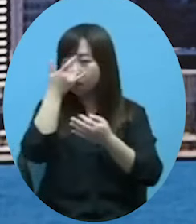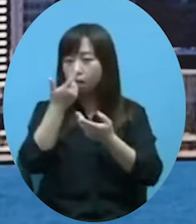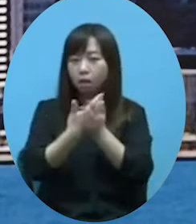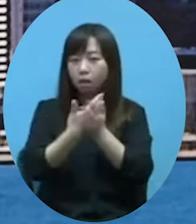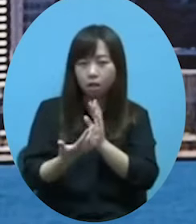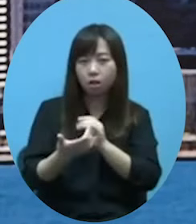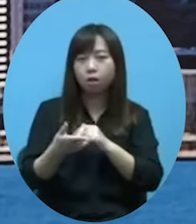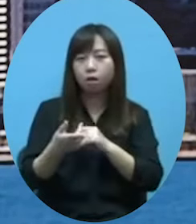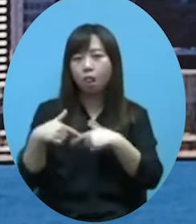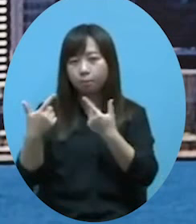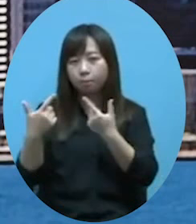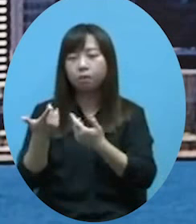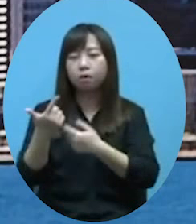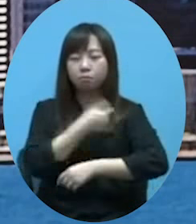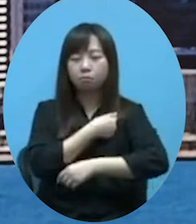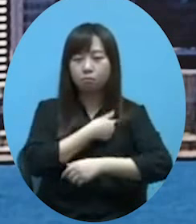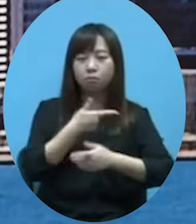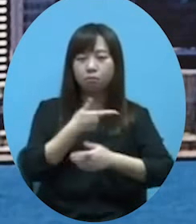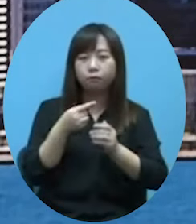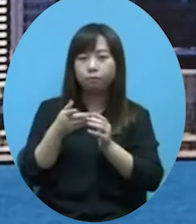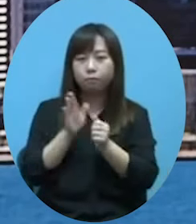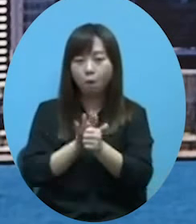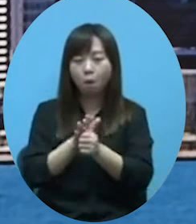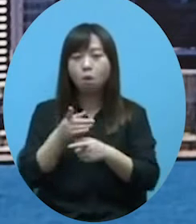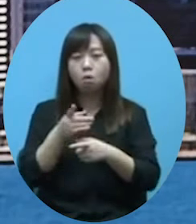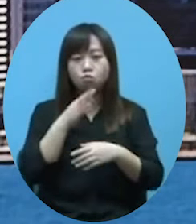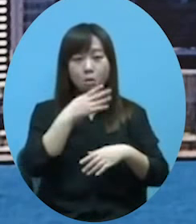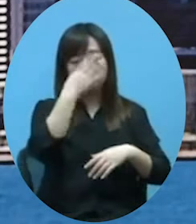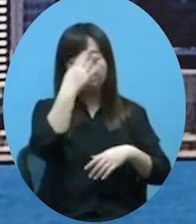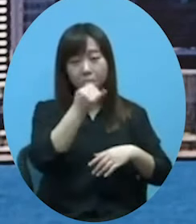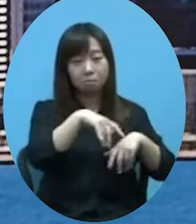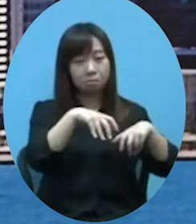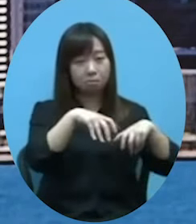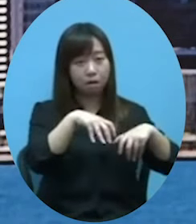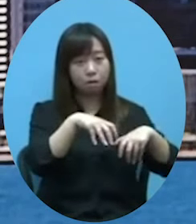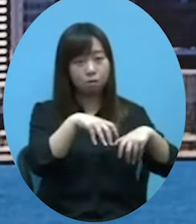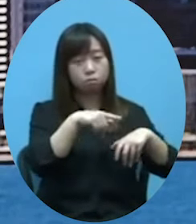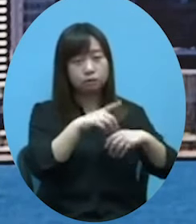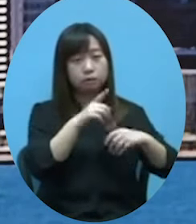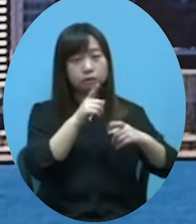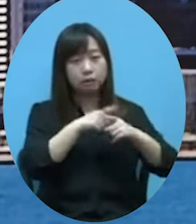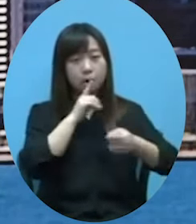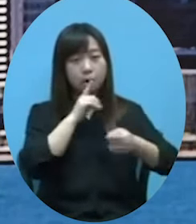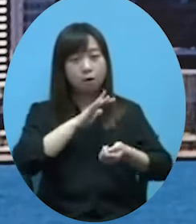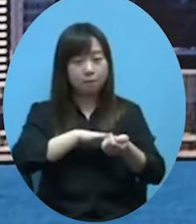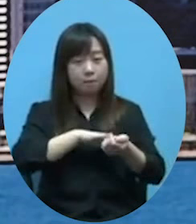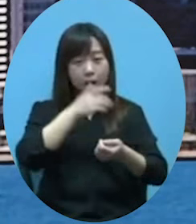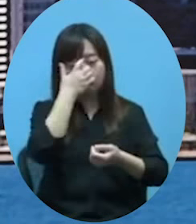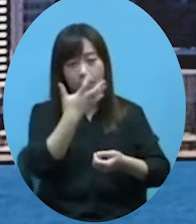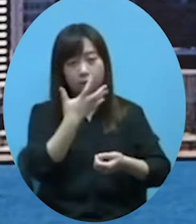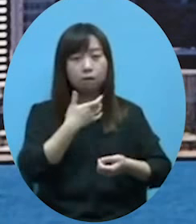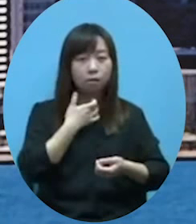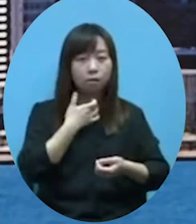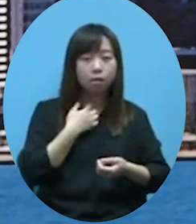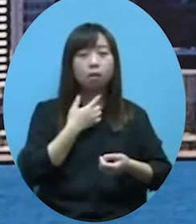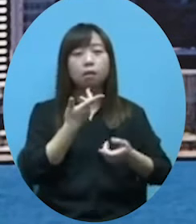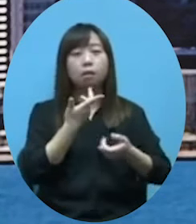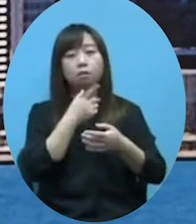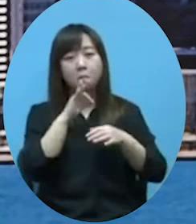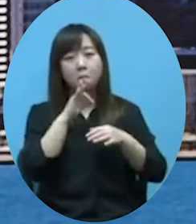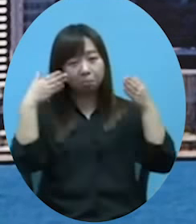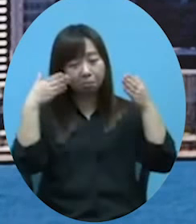類那不知狗隻的話如果他真的不幸他雖然病症其實是有沒有藥可以針對這種